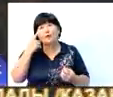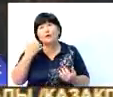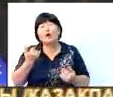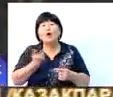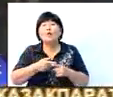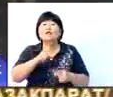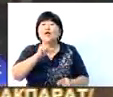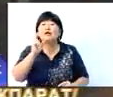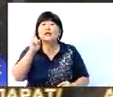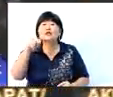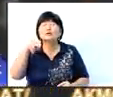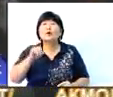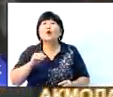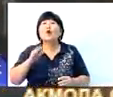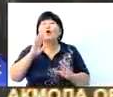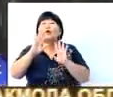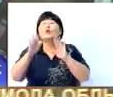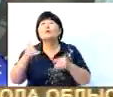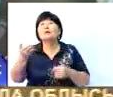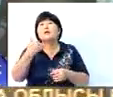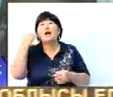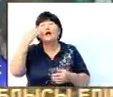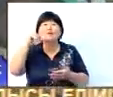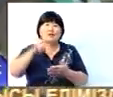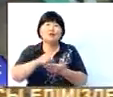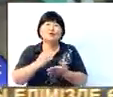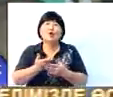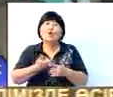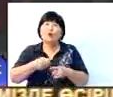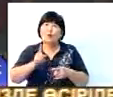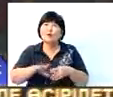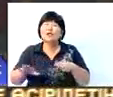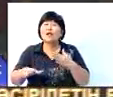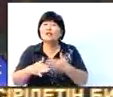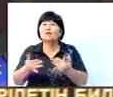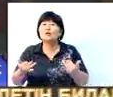Осы экспо көрмесіне біз армандап жүредік. Осындай